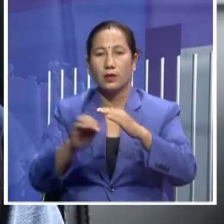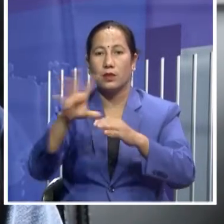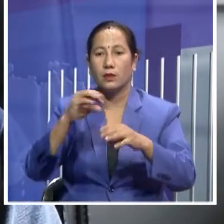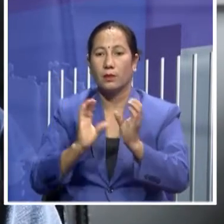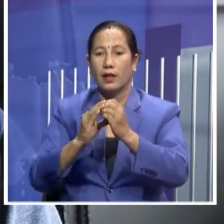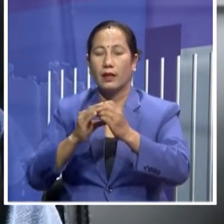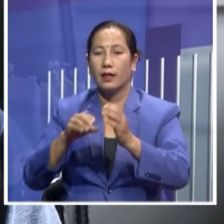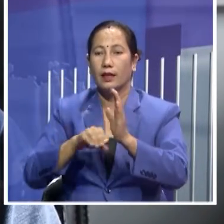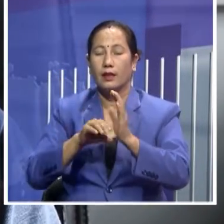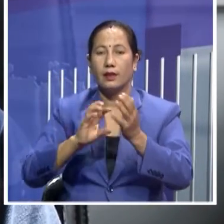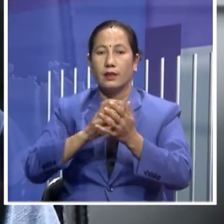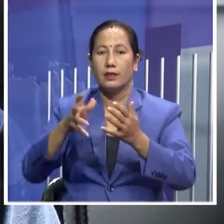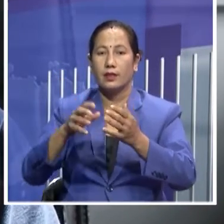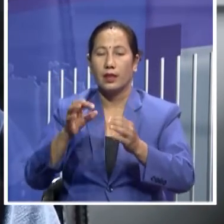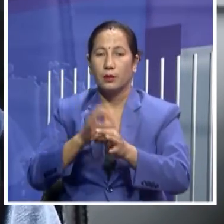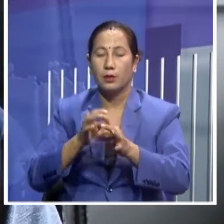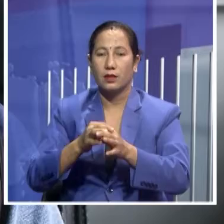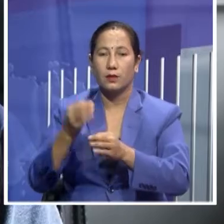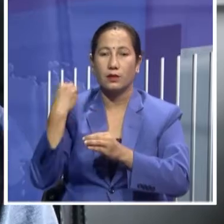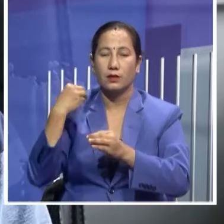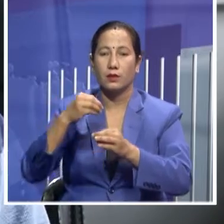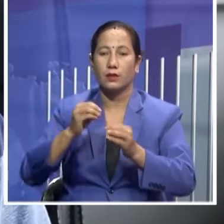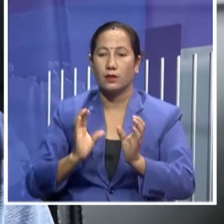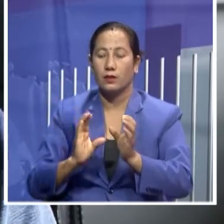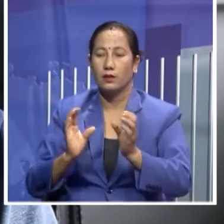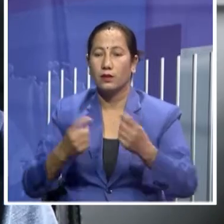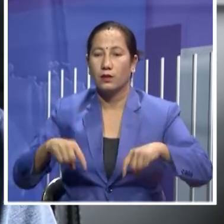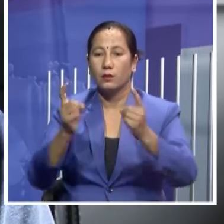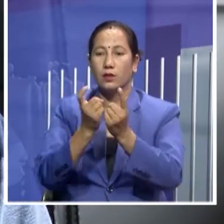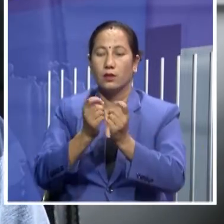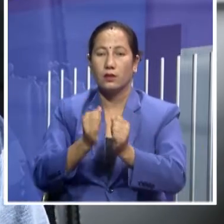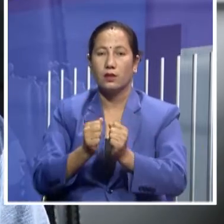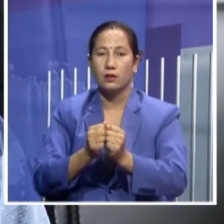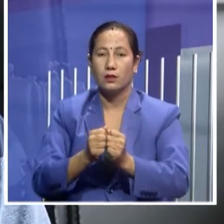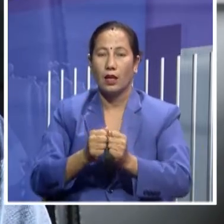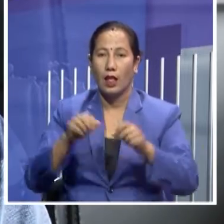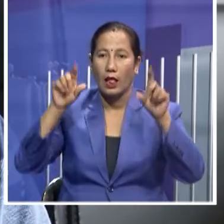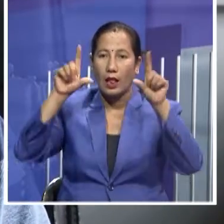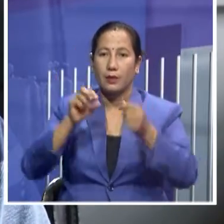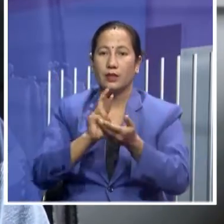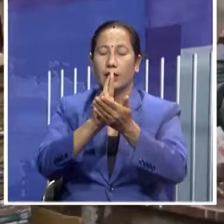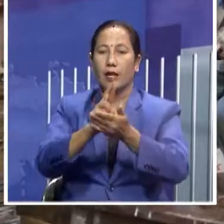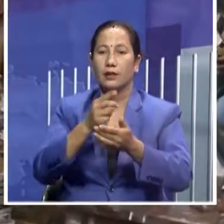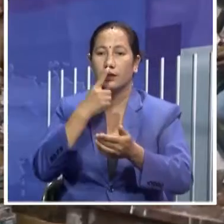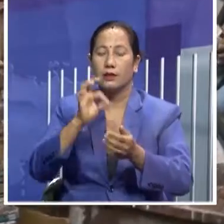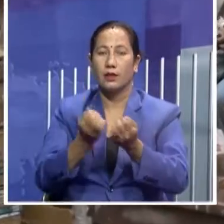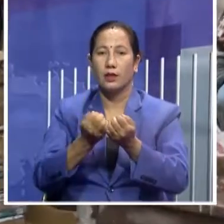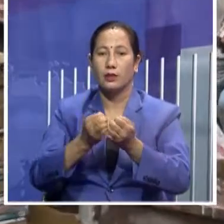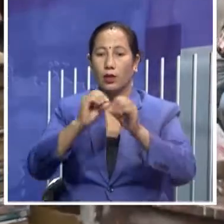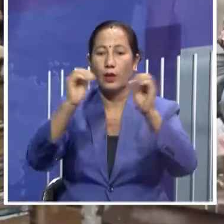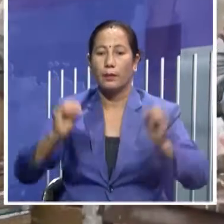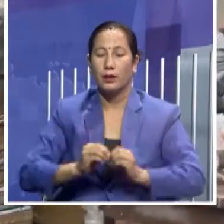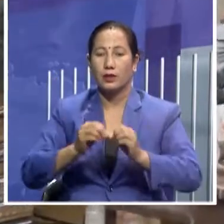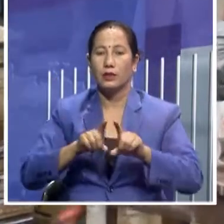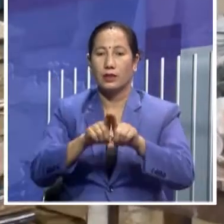पालिकाले स्थानीय विपद व्यवस्थापन समितिको बैठक बसिसके पश्चात हामी चाहिँ बैठक बसेर अनि आवश्यक राहतको निर्णयहरू चाहिँ हामी गर्छौँ। पसल